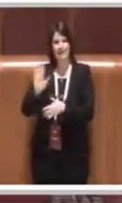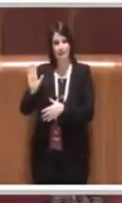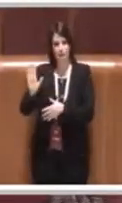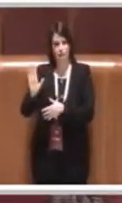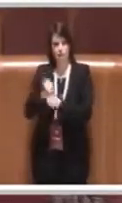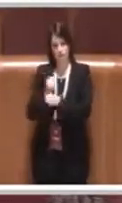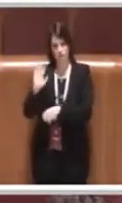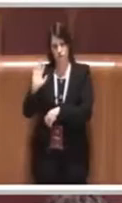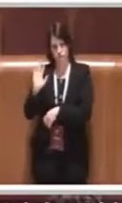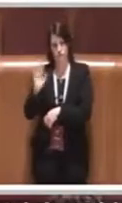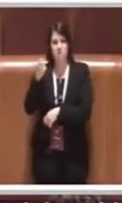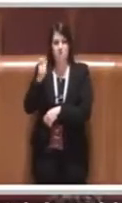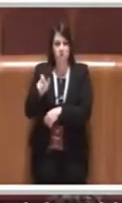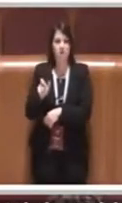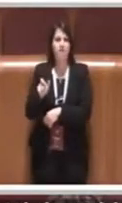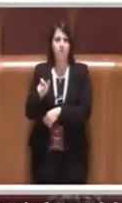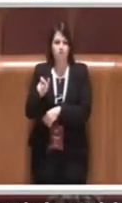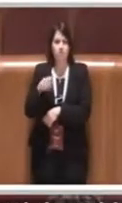rende, insomma, necessario